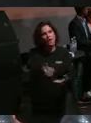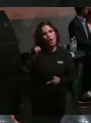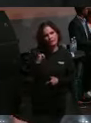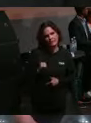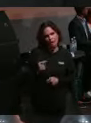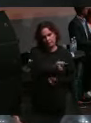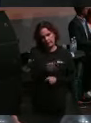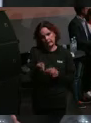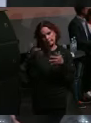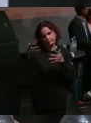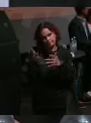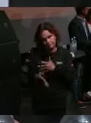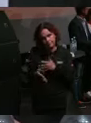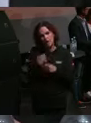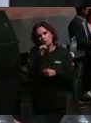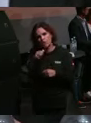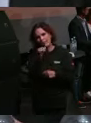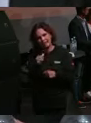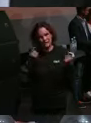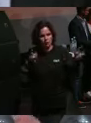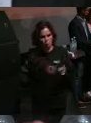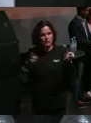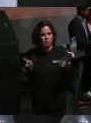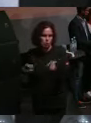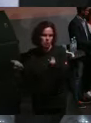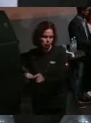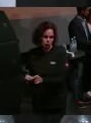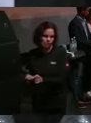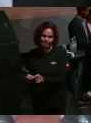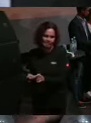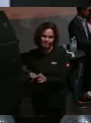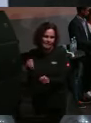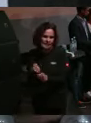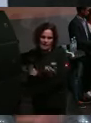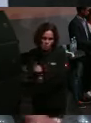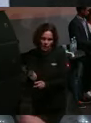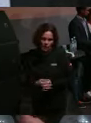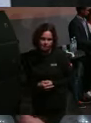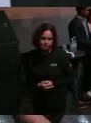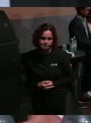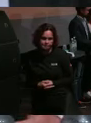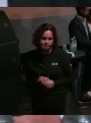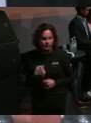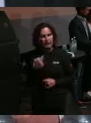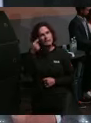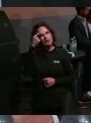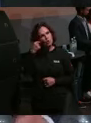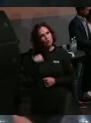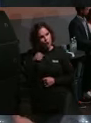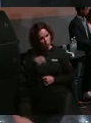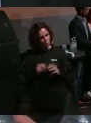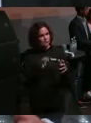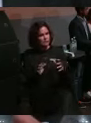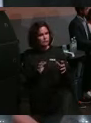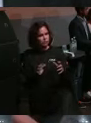gjennomført den nødvendige kuttene, det tror jeg ikke blir mulig. Og jeg tror at vi I en situasjon